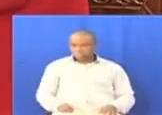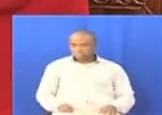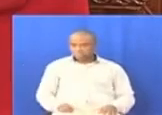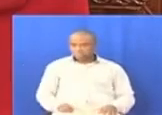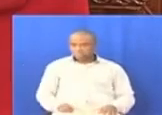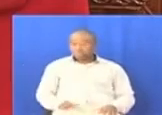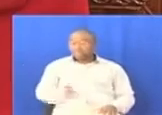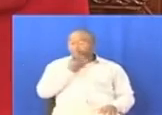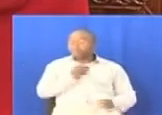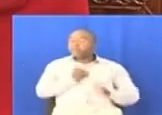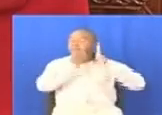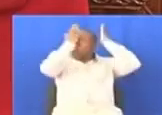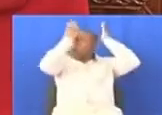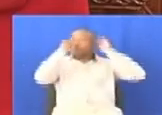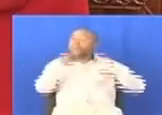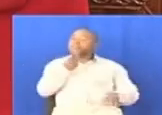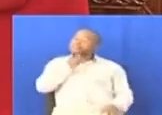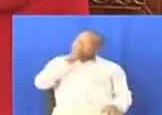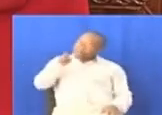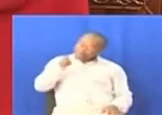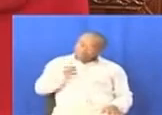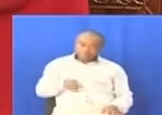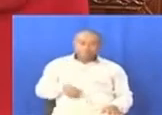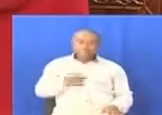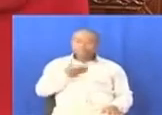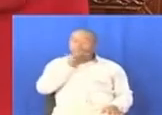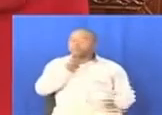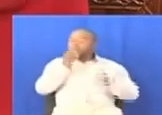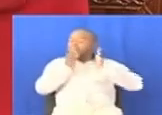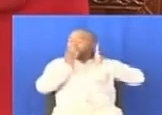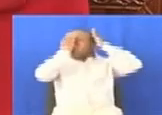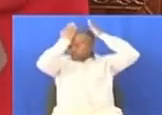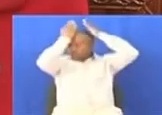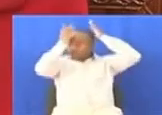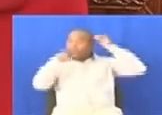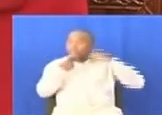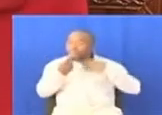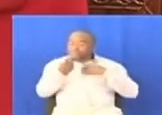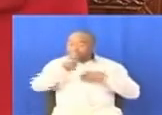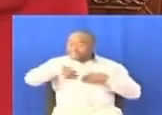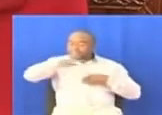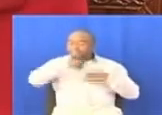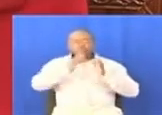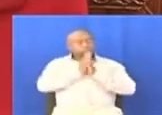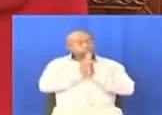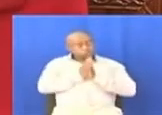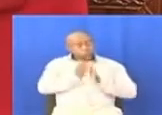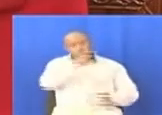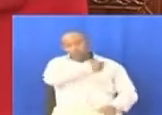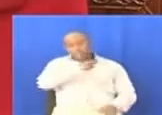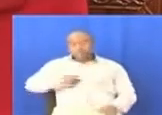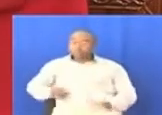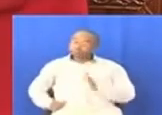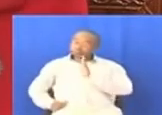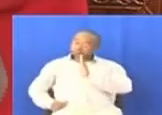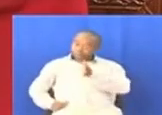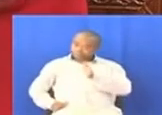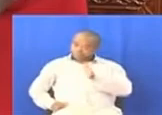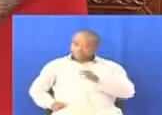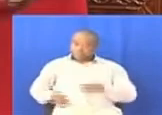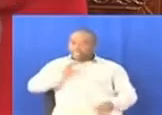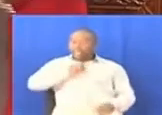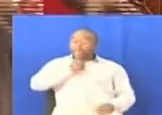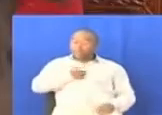baba askofu. Baba askofu kasema tunamshukuru rais kwa kuruhusu